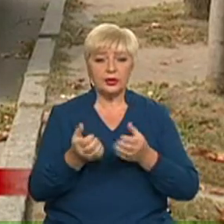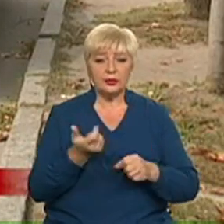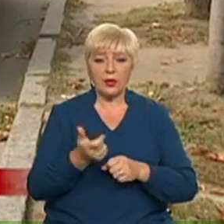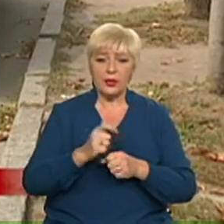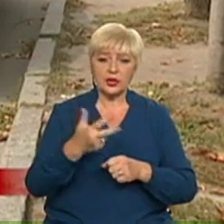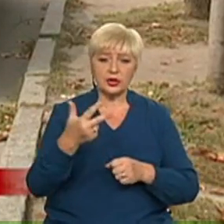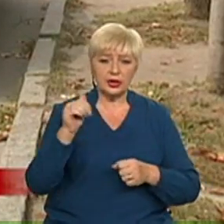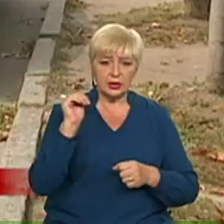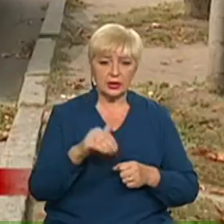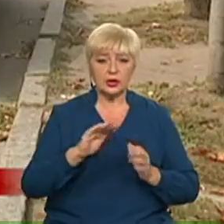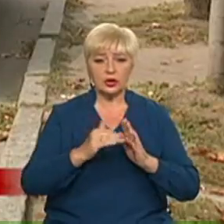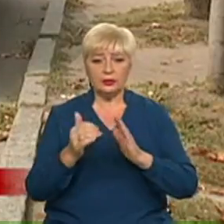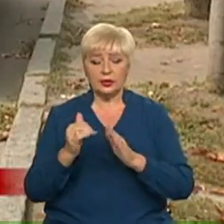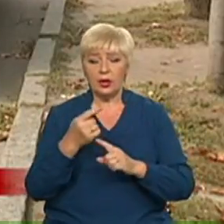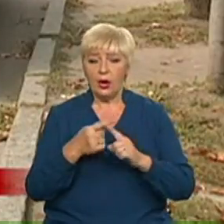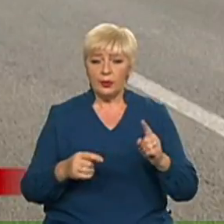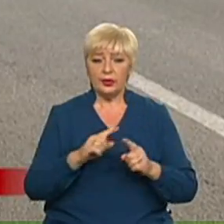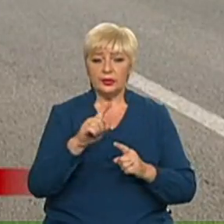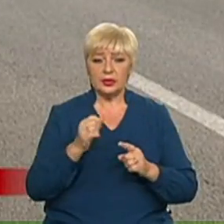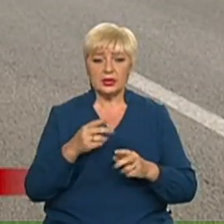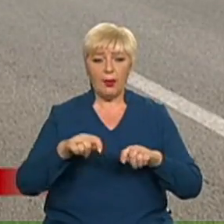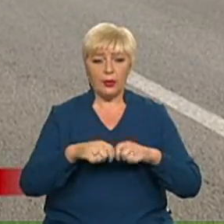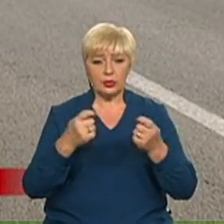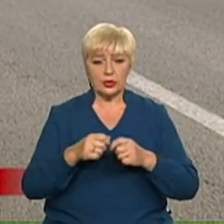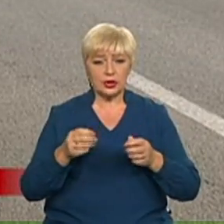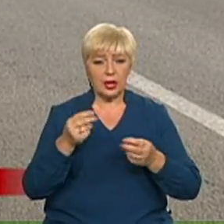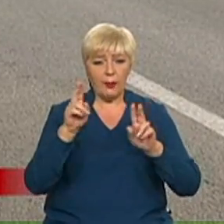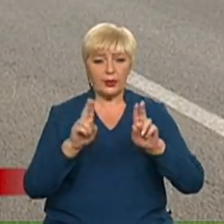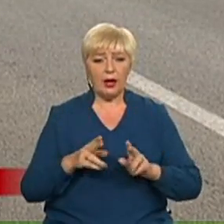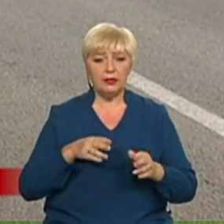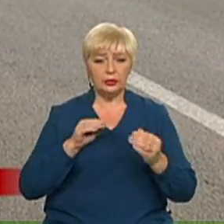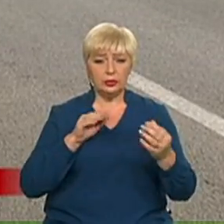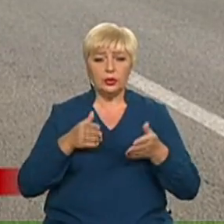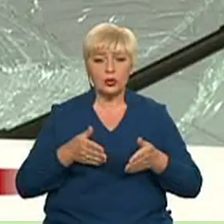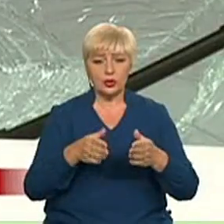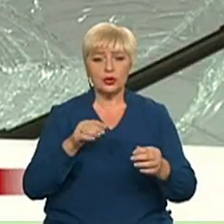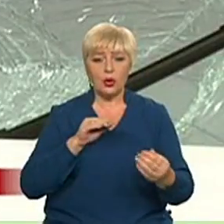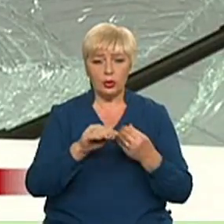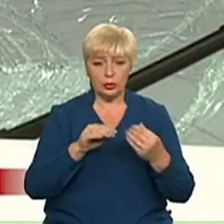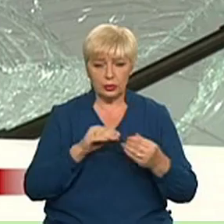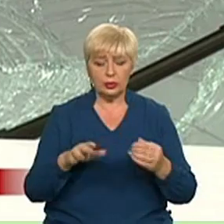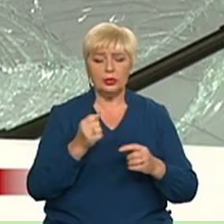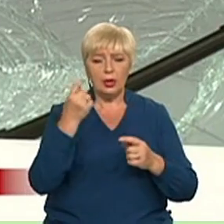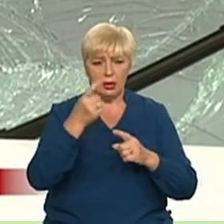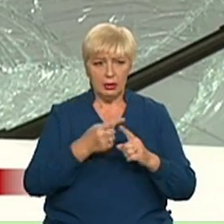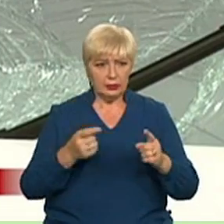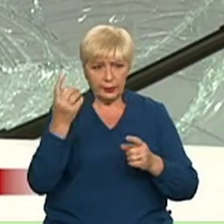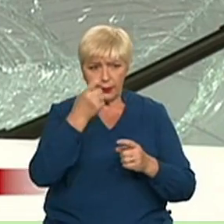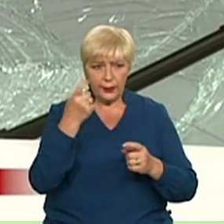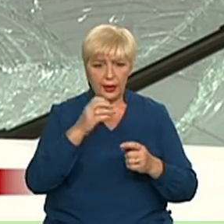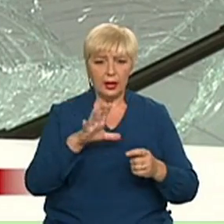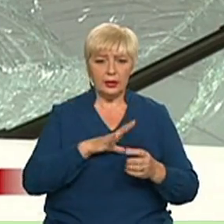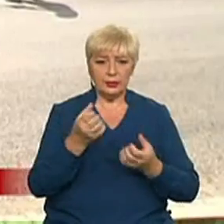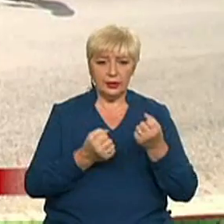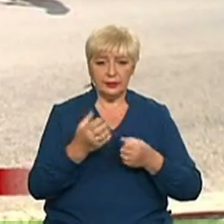3000 викликів. Половина з них – за порушення правил дорожнього руху. 120 водіїв зловили на підпитку. Ще 8 грабіжників викрили